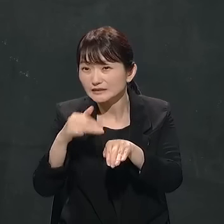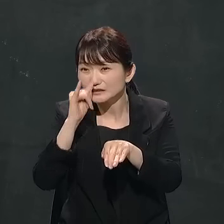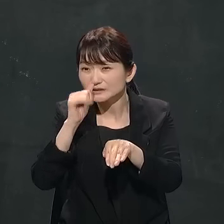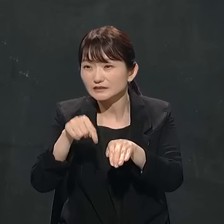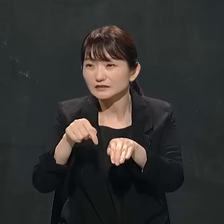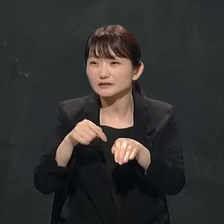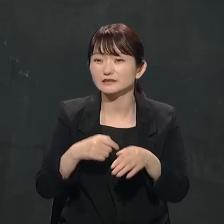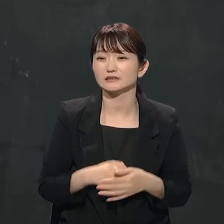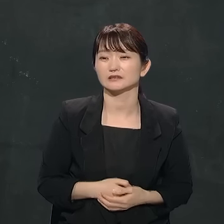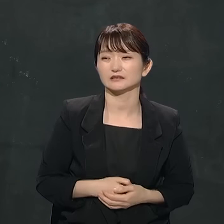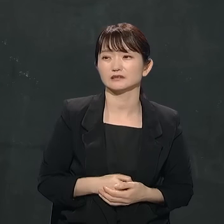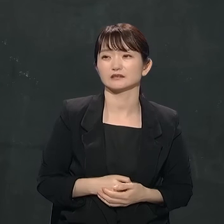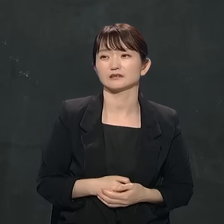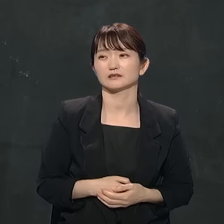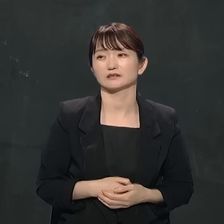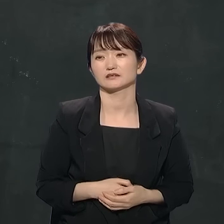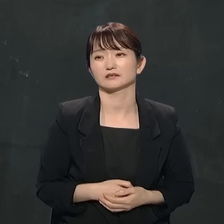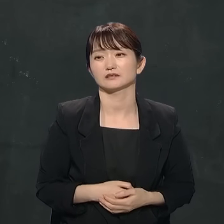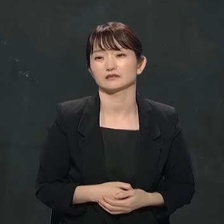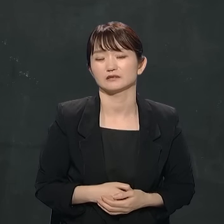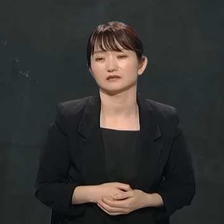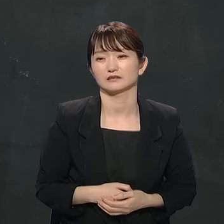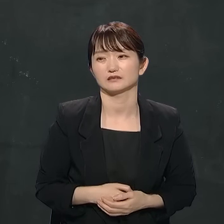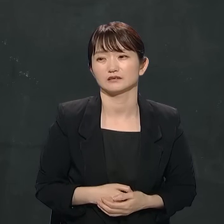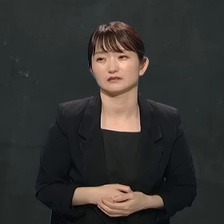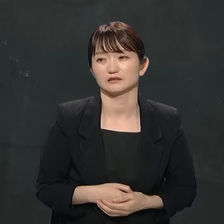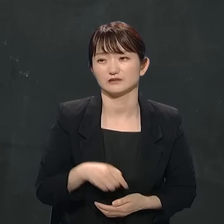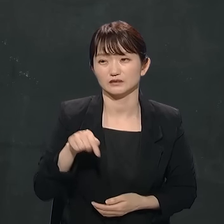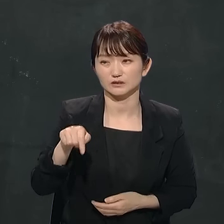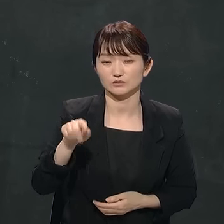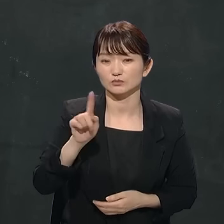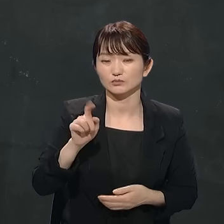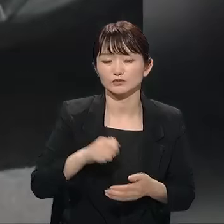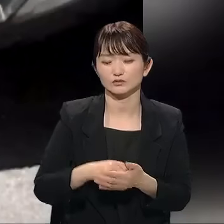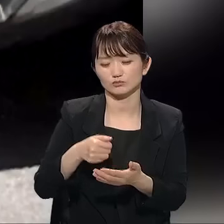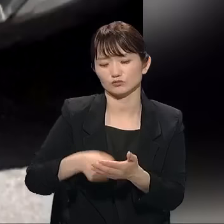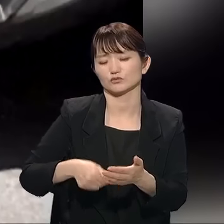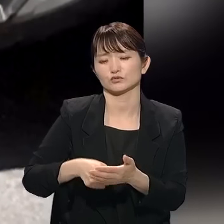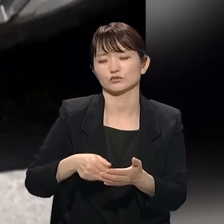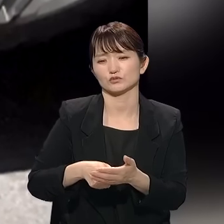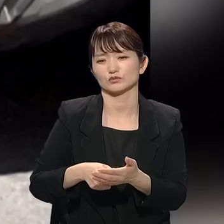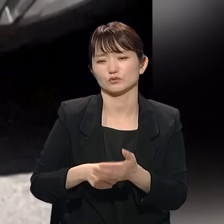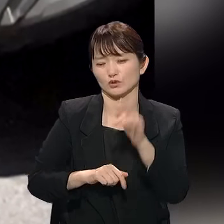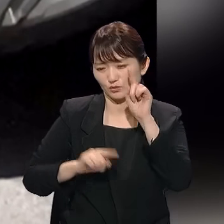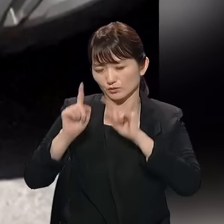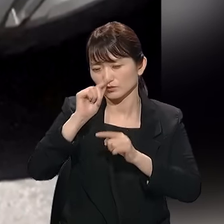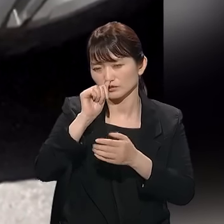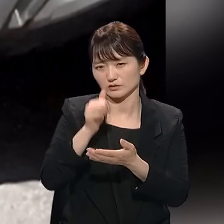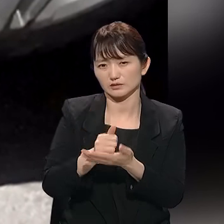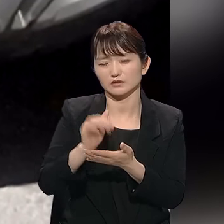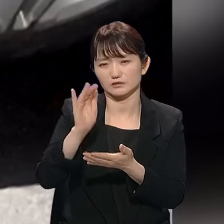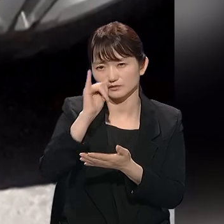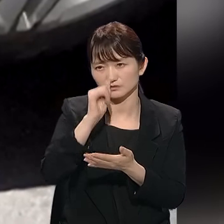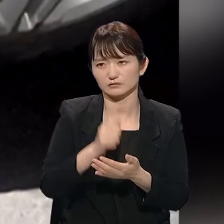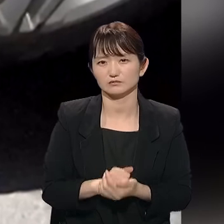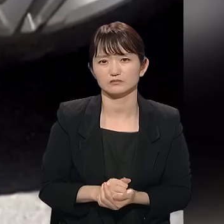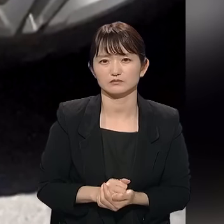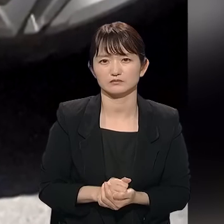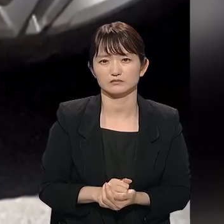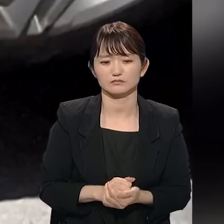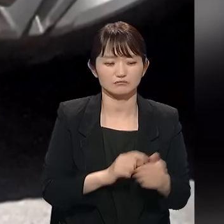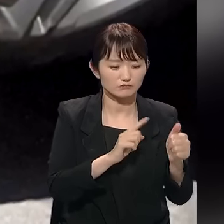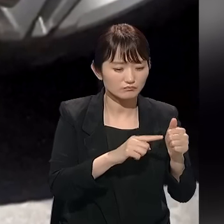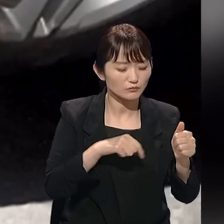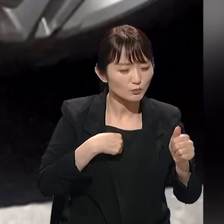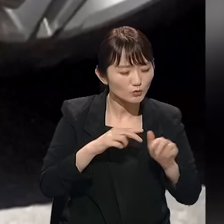이거 그거 해놓고 간 적도 있었다고 하는데 그것도 역시 재물손괴가 될 수 있다라고 많이 경고를 하는데 이게 본인도 자백을 했다는데